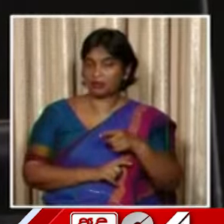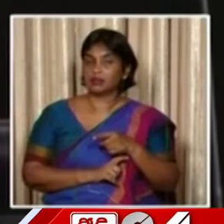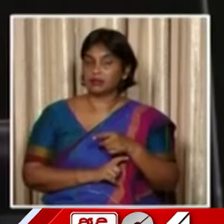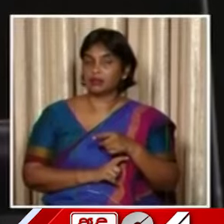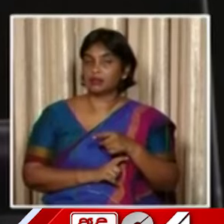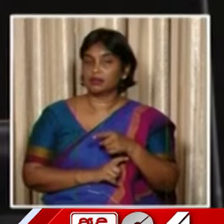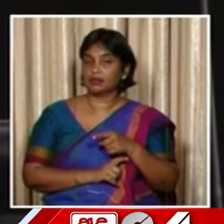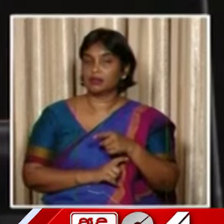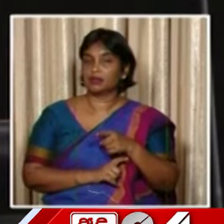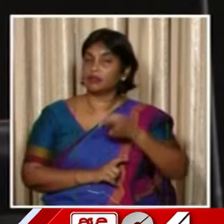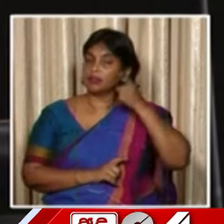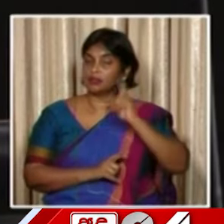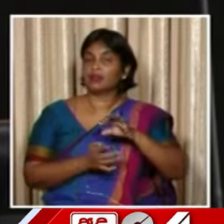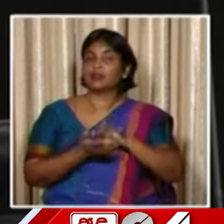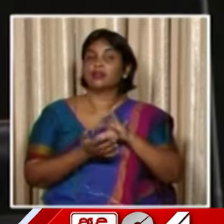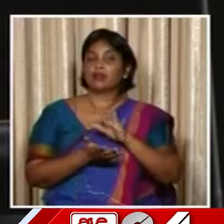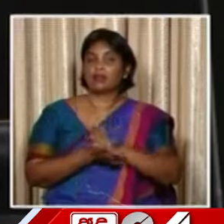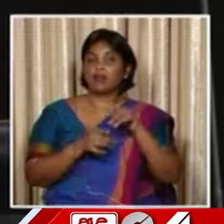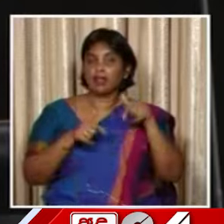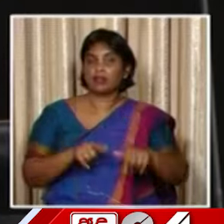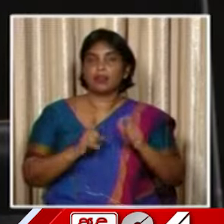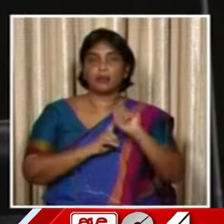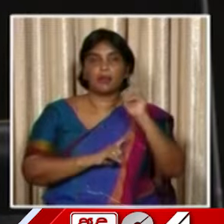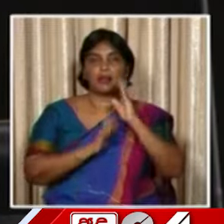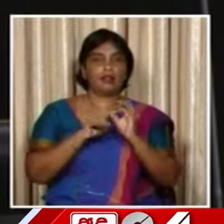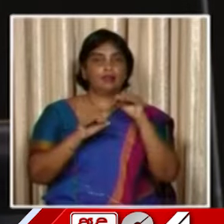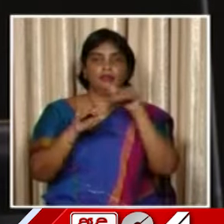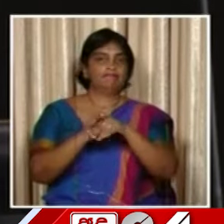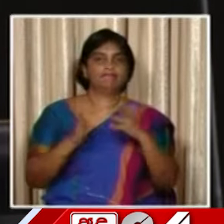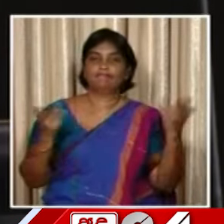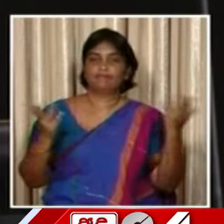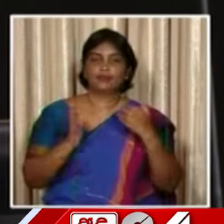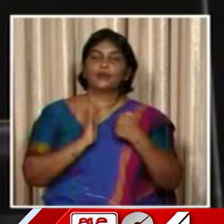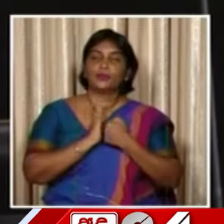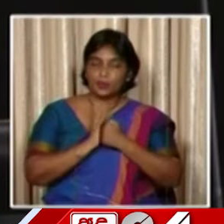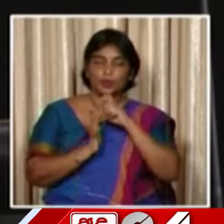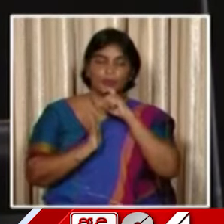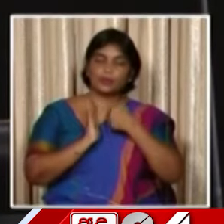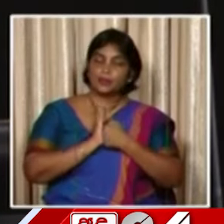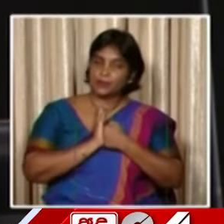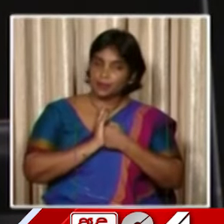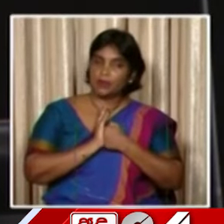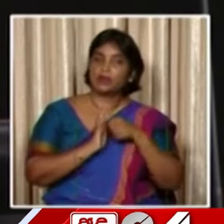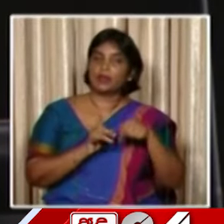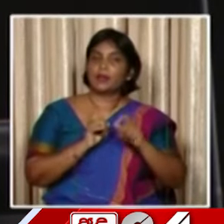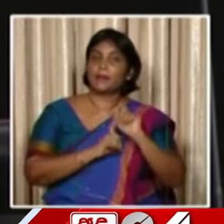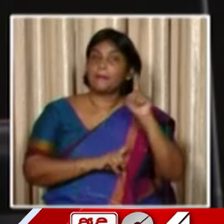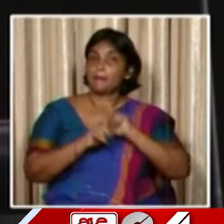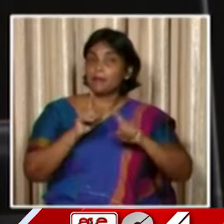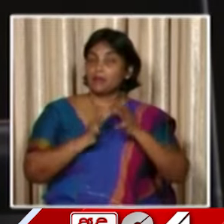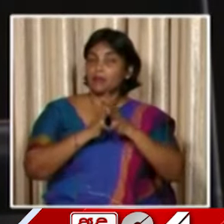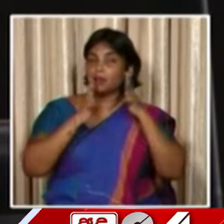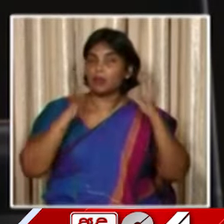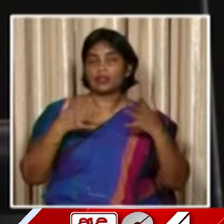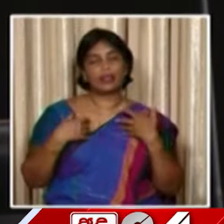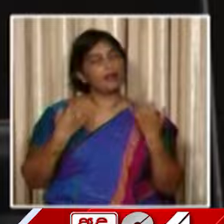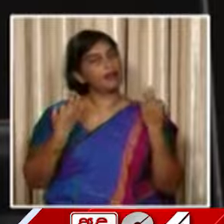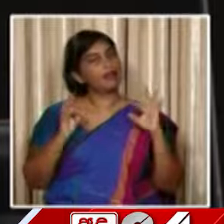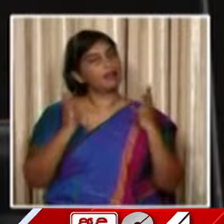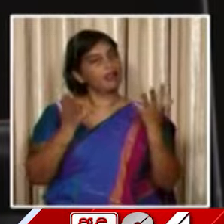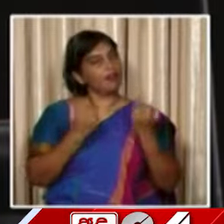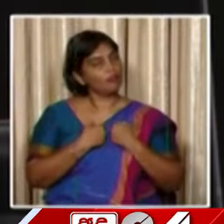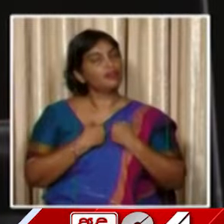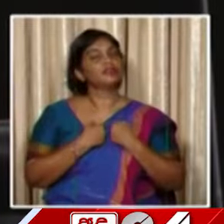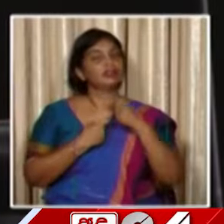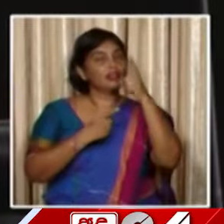මන්ත්‍රීවරයාට මේ තීන්දුව දීලා තිනවා. එතුමිය අද ඉතින් පාර්ලිමේන්තු මන්ත්‍රීවරියක් නෙමෙයි. අපි ගරු කරන අධිකරණයට ඒ වගේම මේ පාර්ලිමේන්තුවේ විශාල නිදහසක් ලැබුණා කියලත්